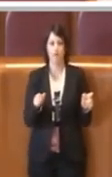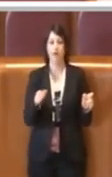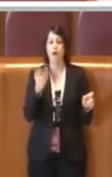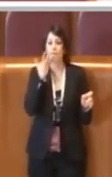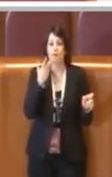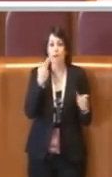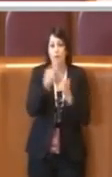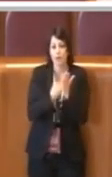grazie